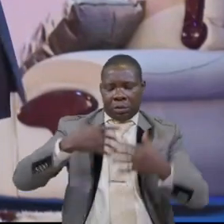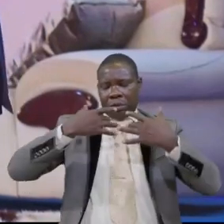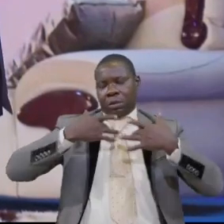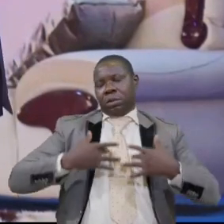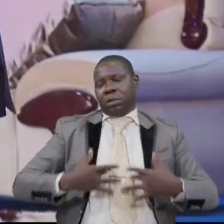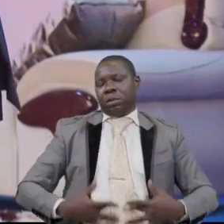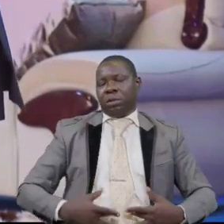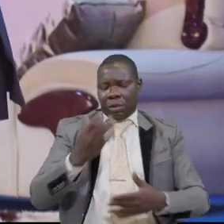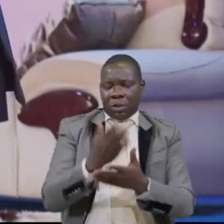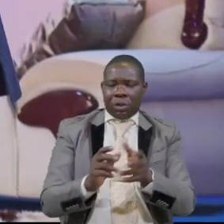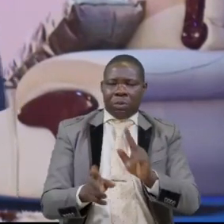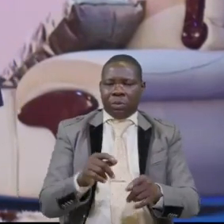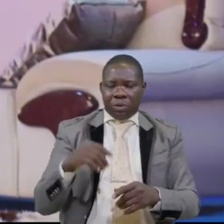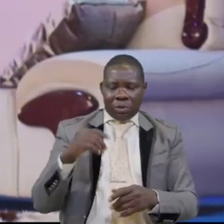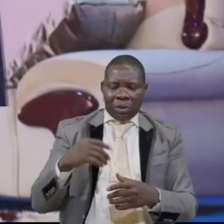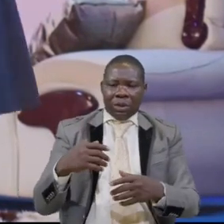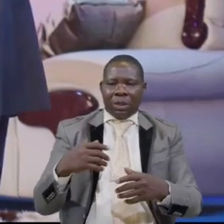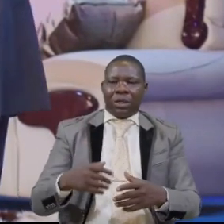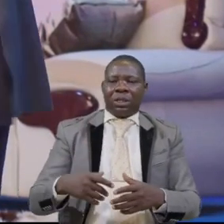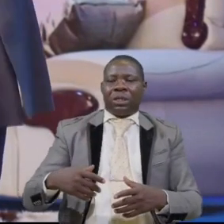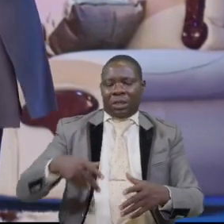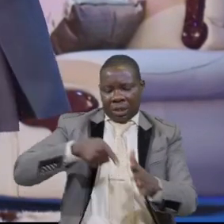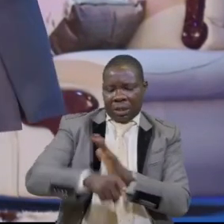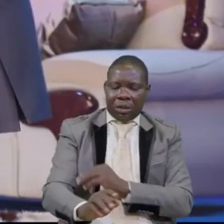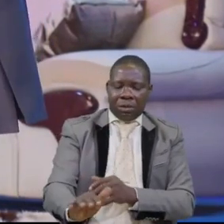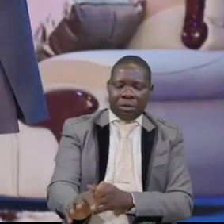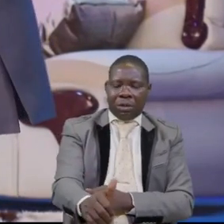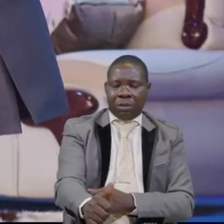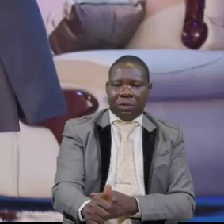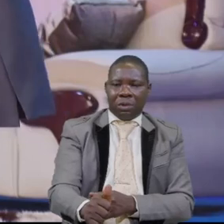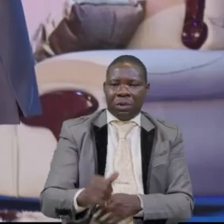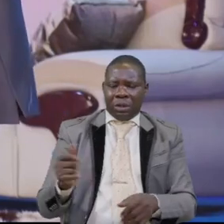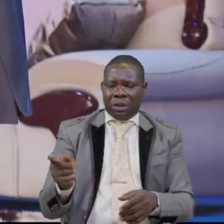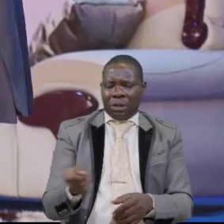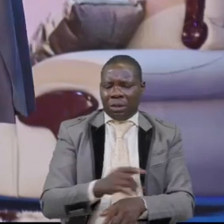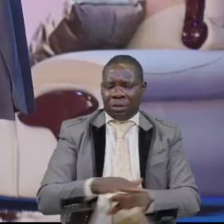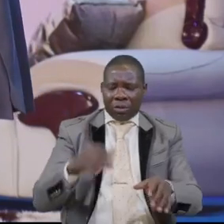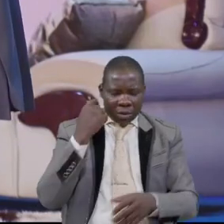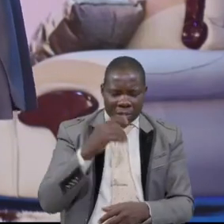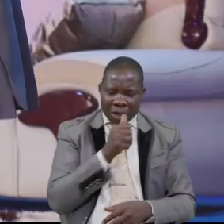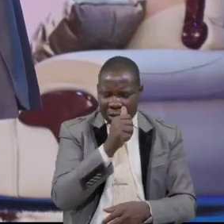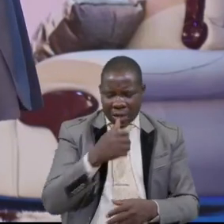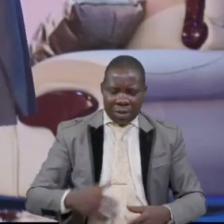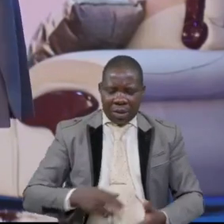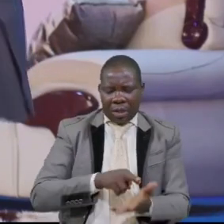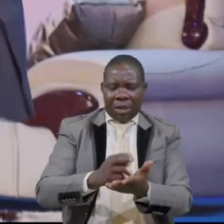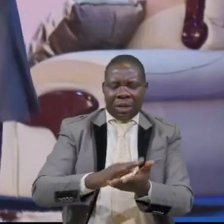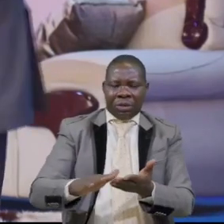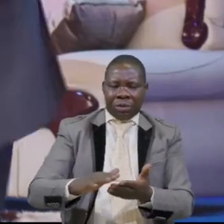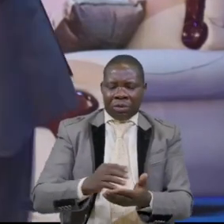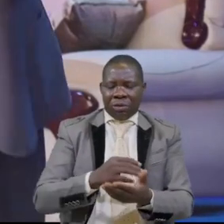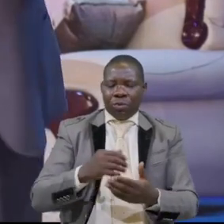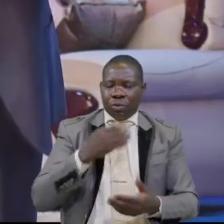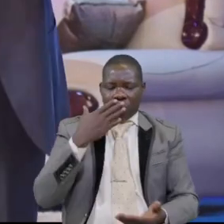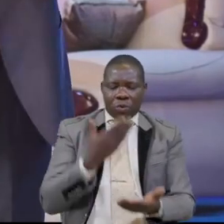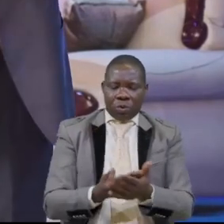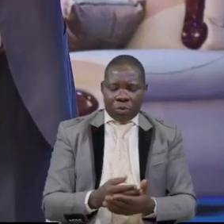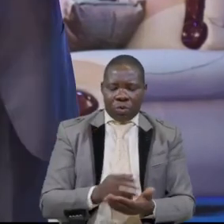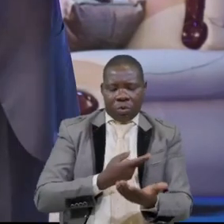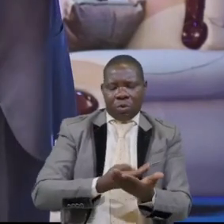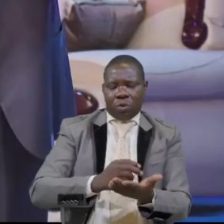certaines personnes ôte leur vie, parce qu'ils ne comprennent pas. Je suis juste, je suis gentil, je suis bon,